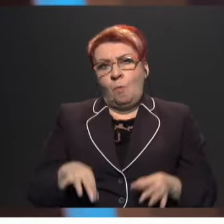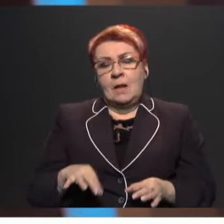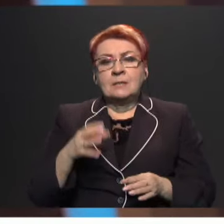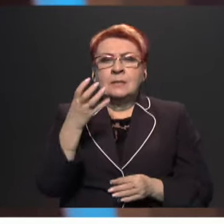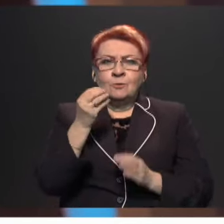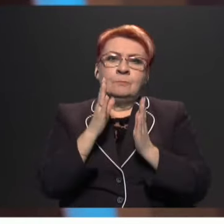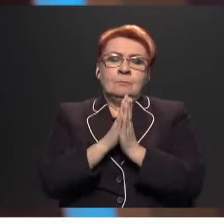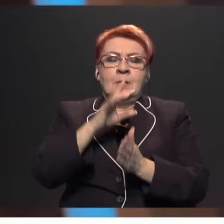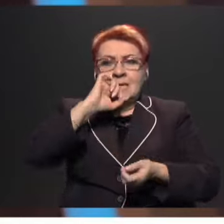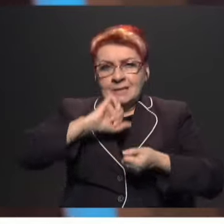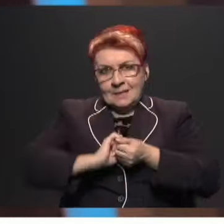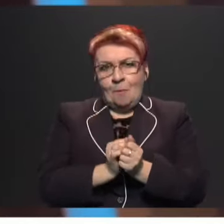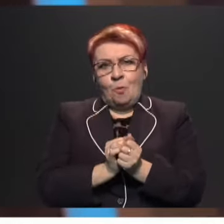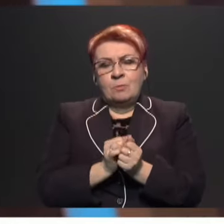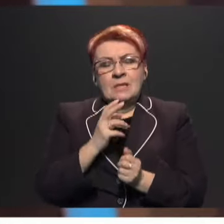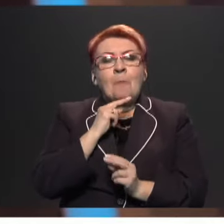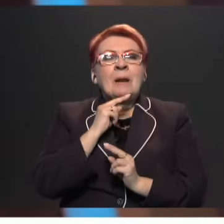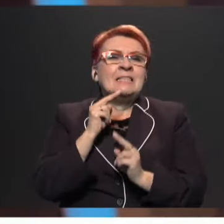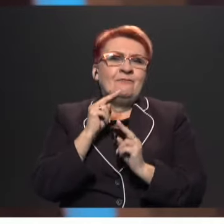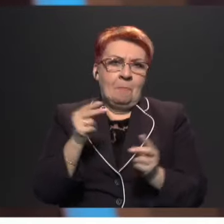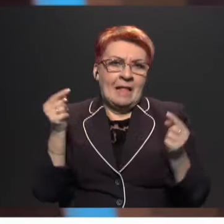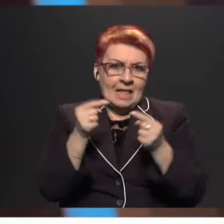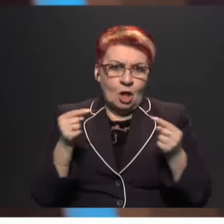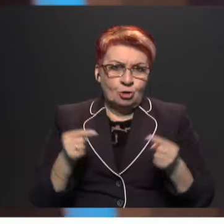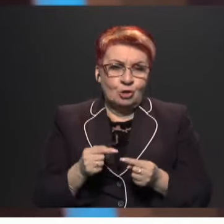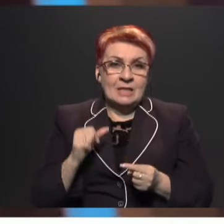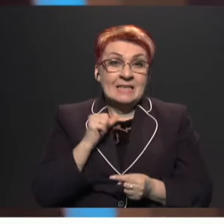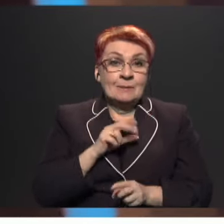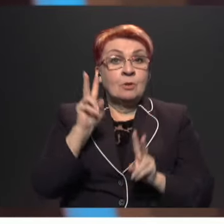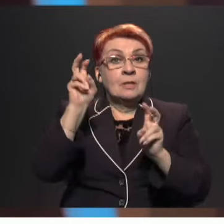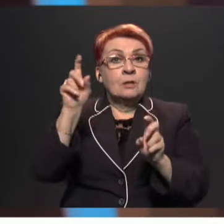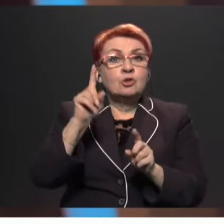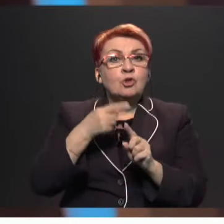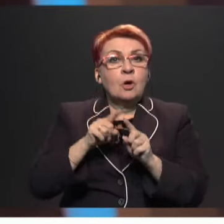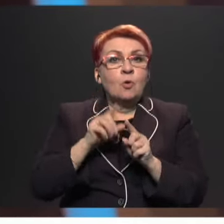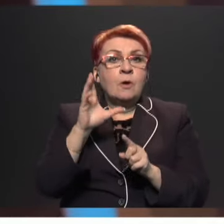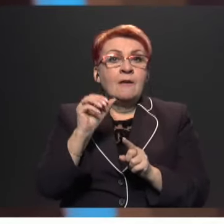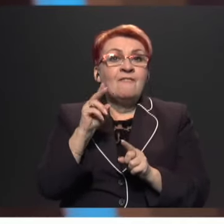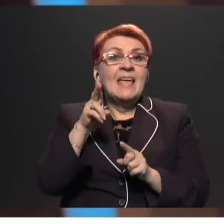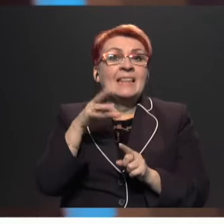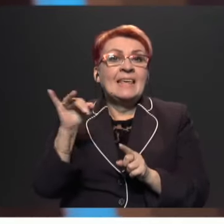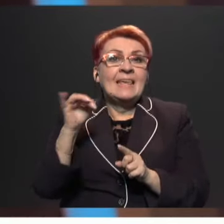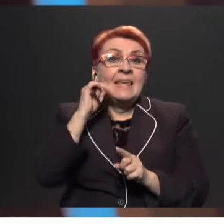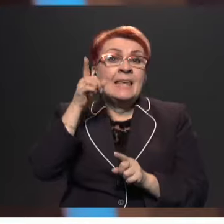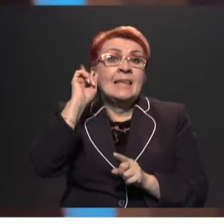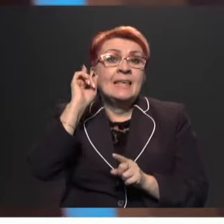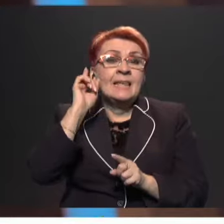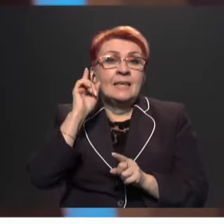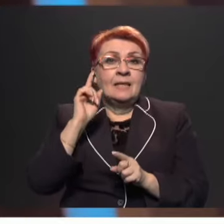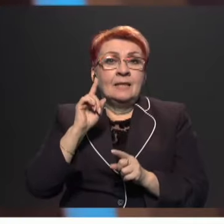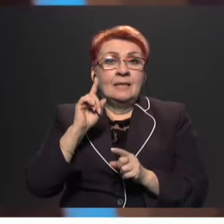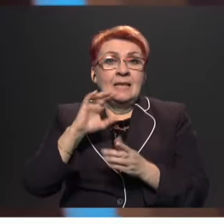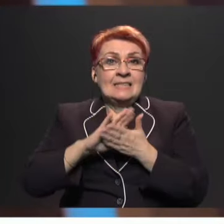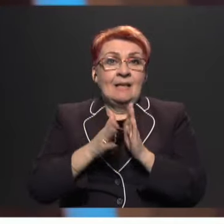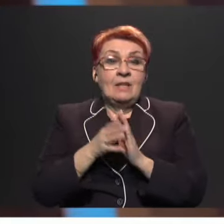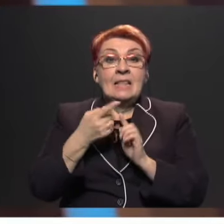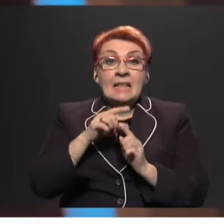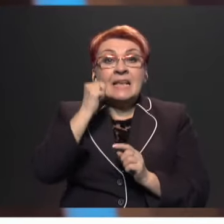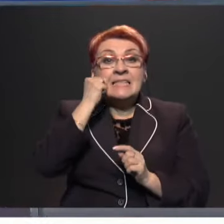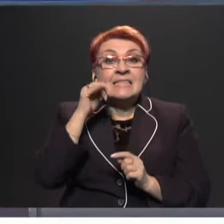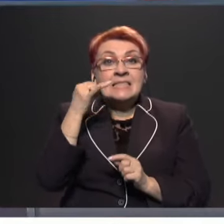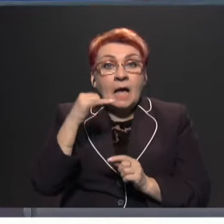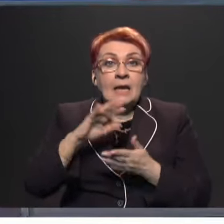запомните, даже обратите внимание, точнее, на само название. Что такое Ветхий Завет? Это ветхий старый договор, по сути.